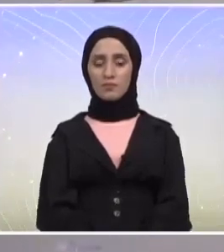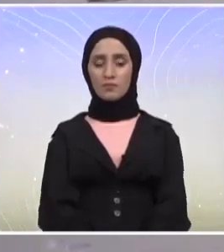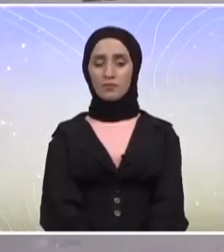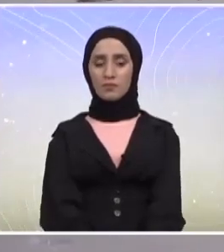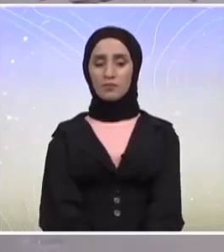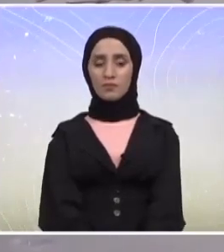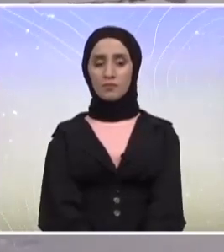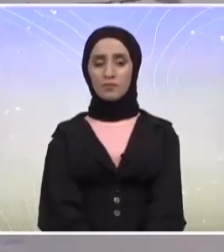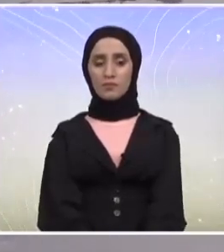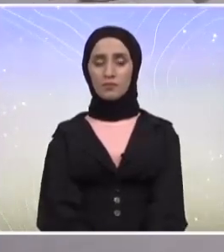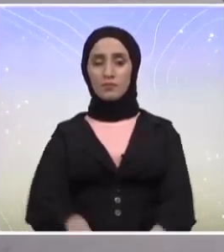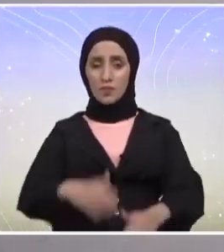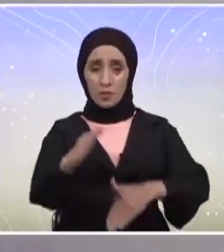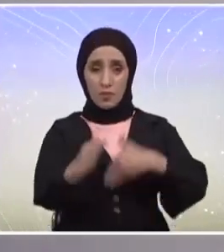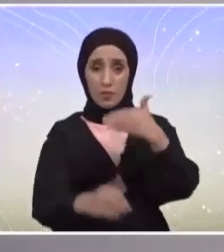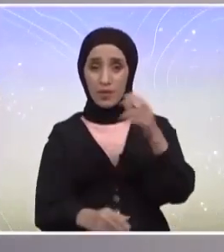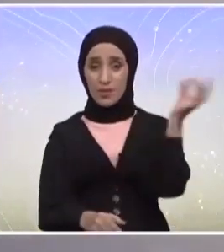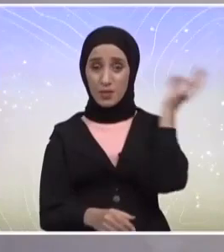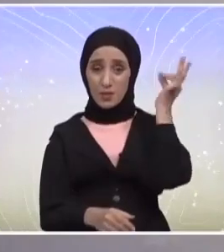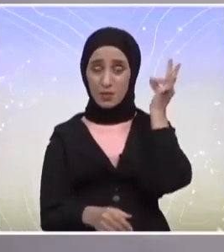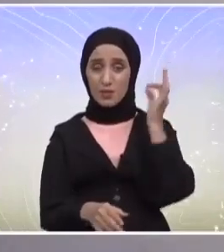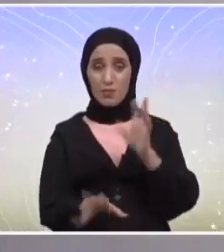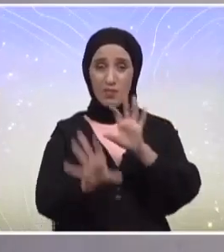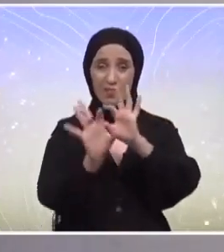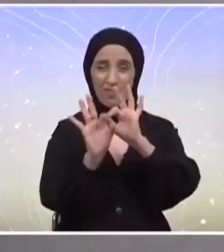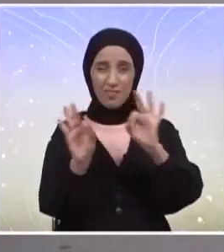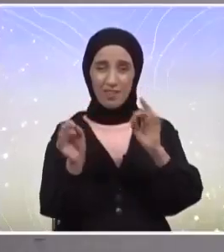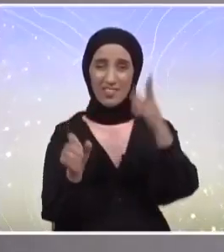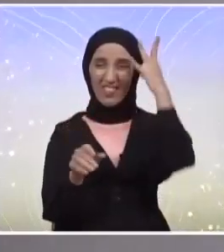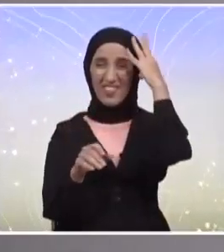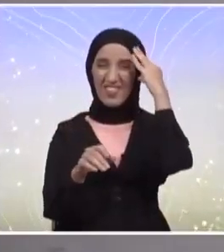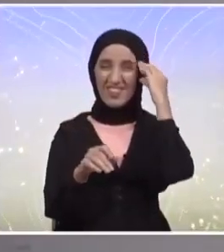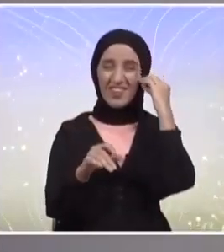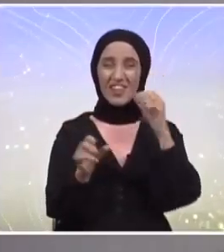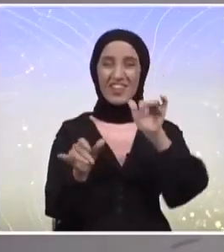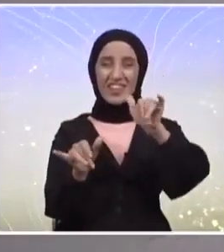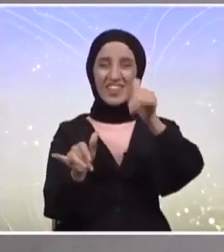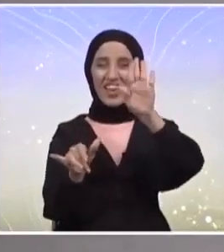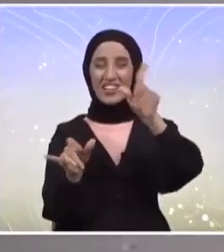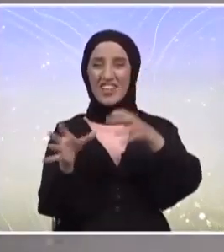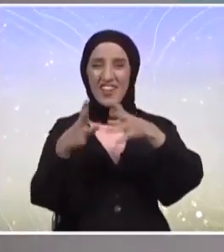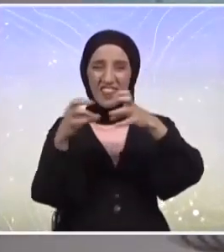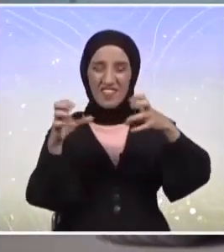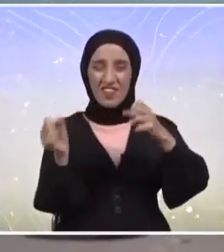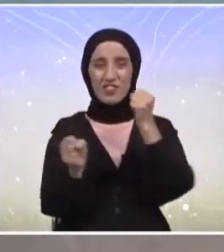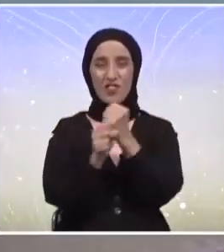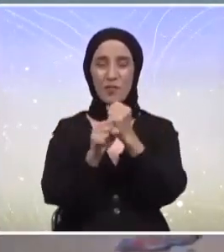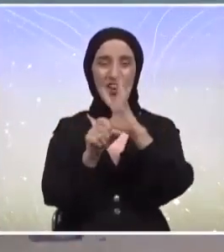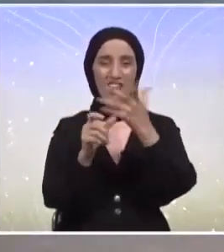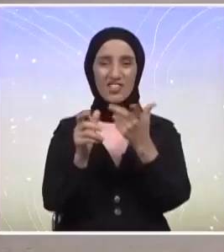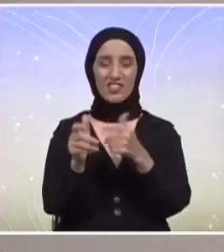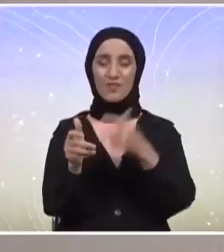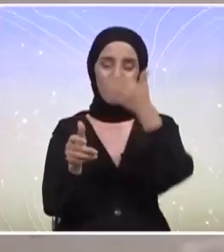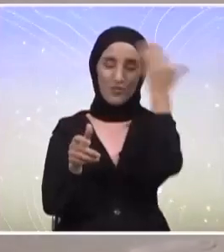بعد ذلك الاجتماع الذي ربما نسي ياسر تفاصيل ما جرى فيه، واصل طاقم حيث الإنسان